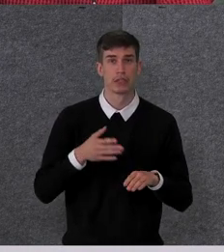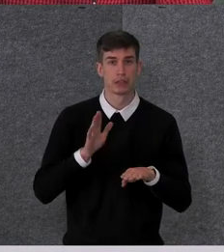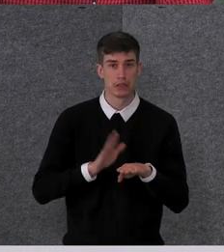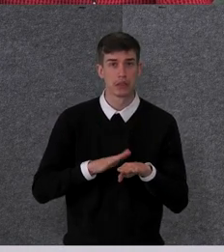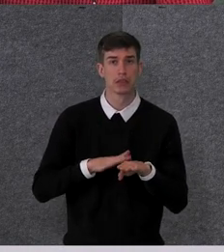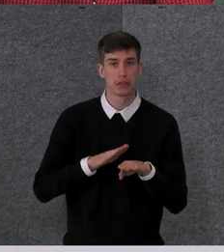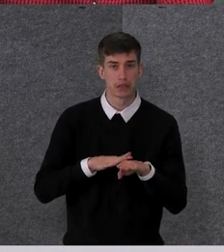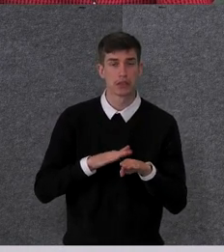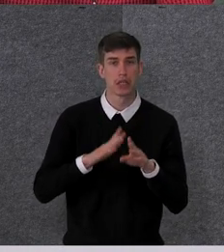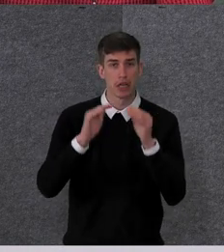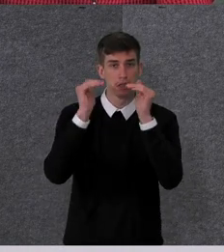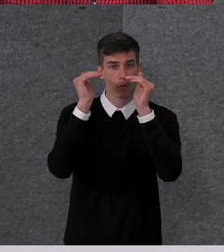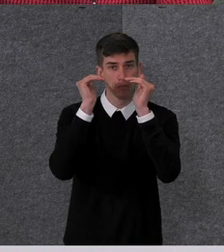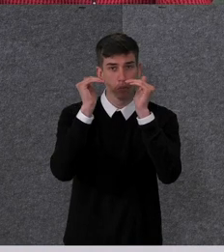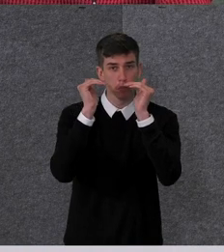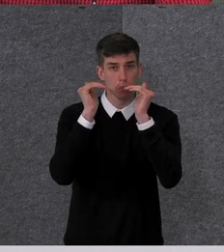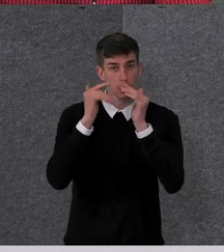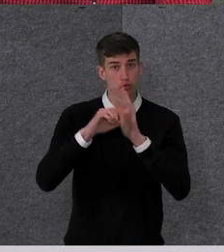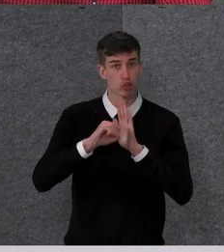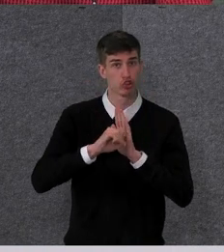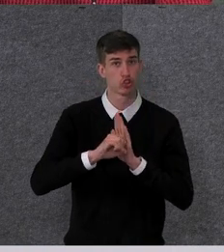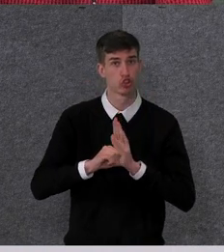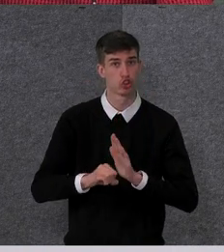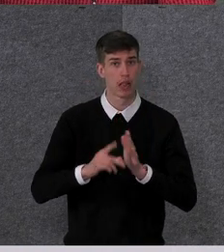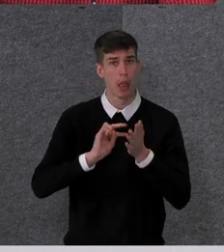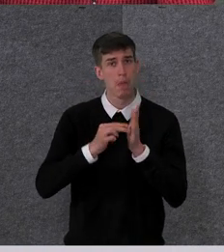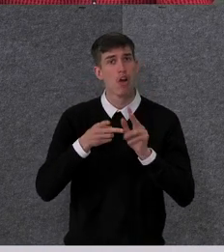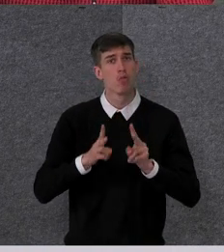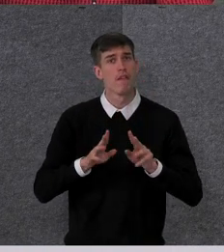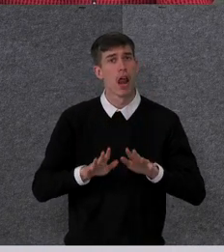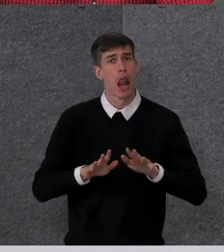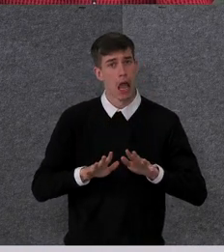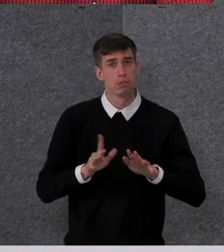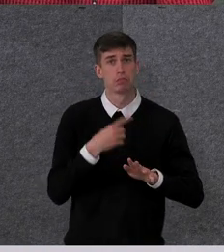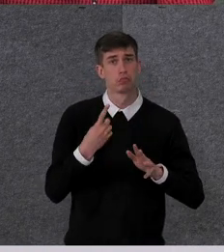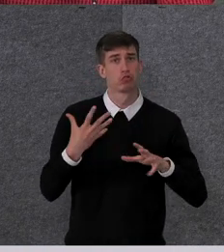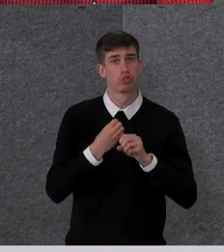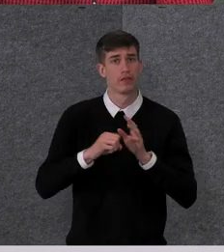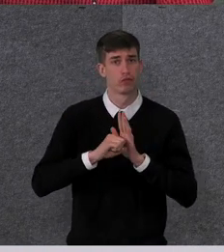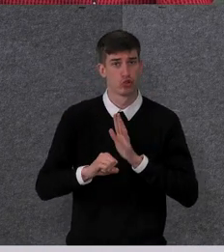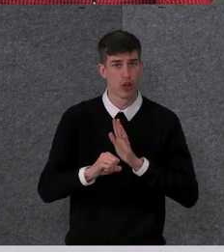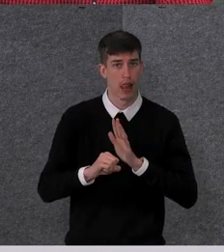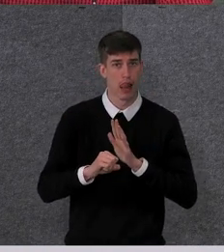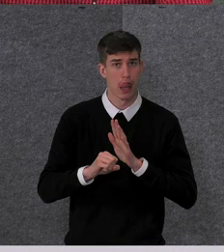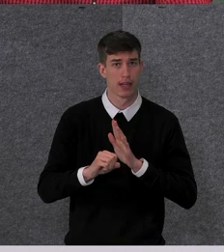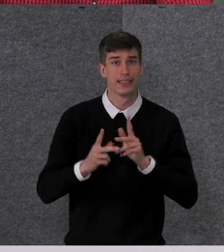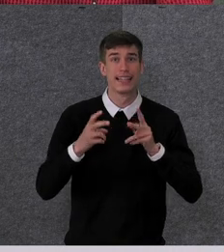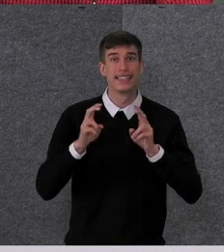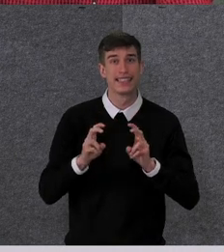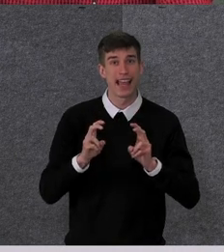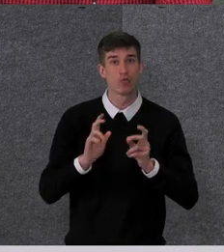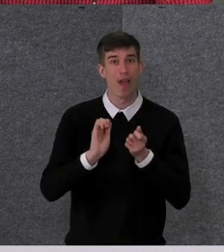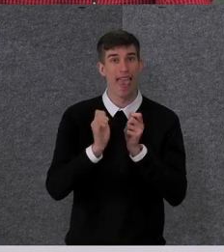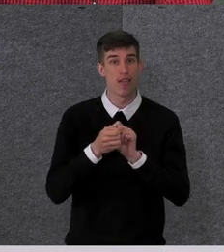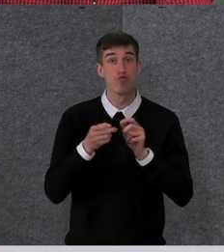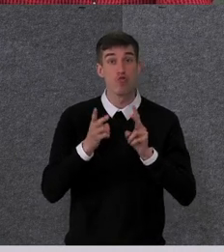in unserer Wahl der Liste, dass wir schneller sind als vorgesehen. Deshalb haben wir jetzt vor, die Satzungsänderungen, die eigentlich für morgen